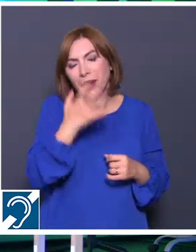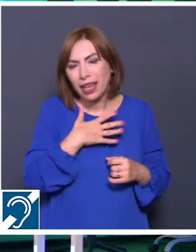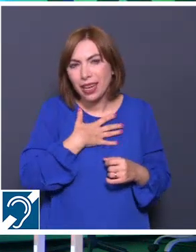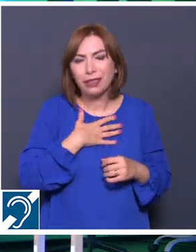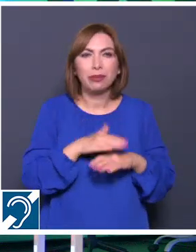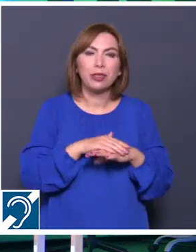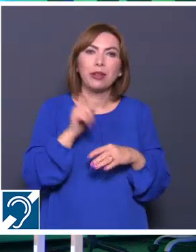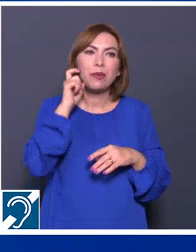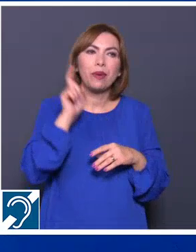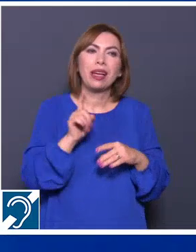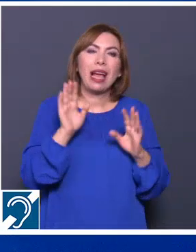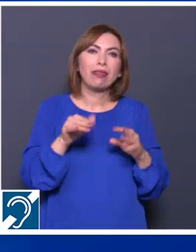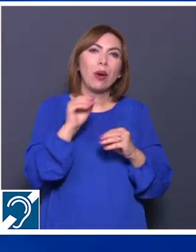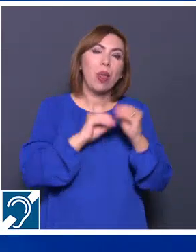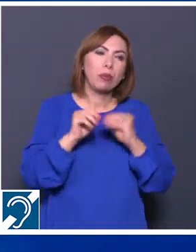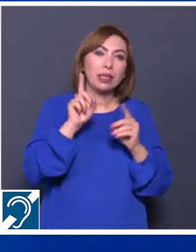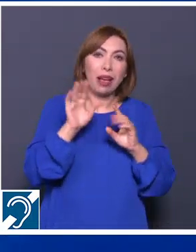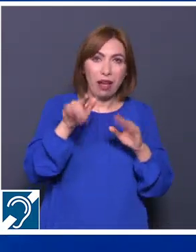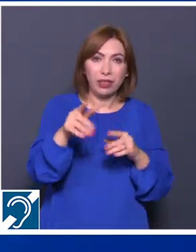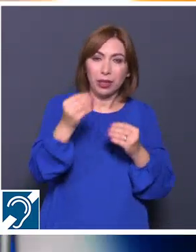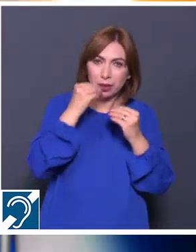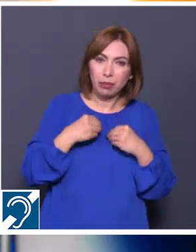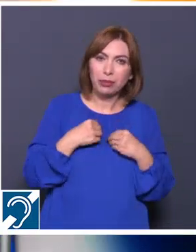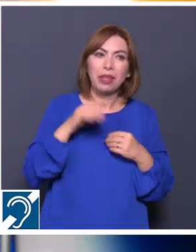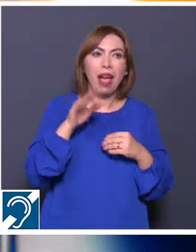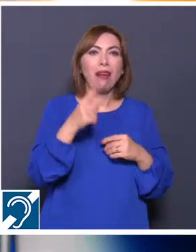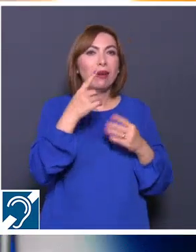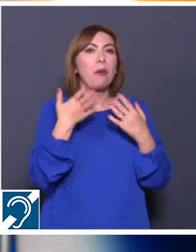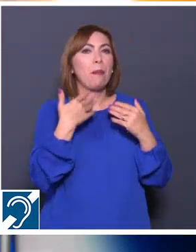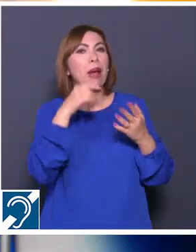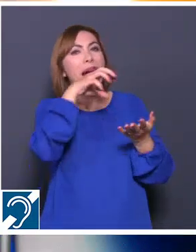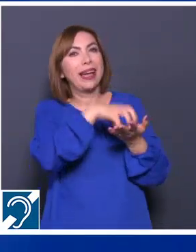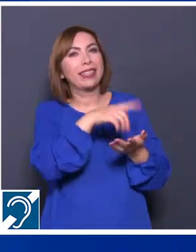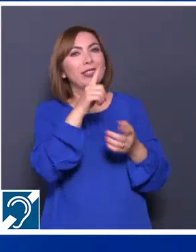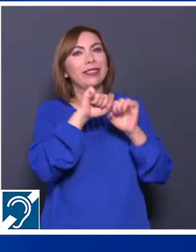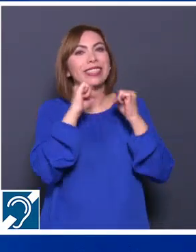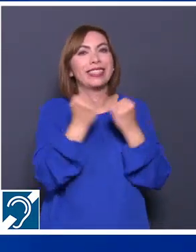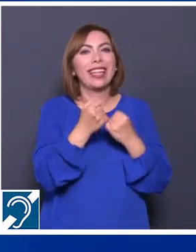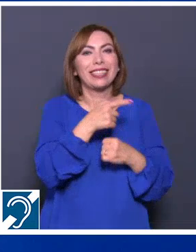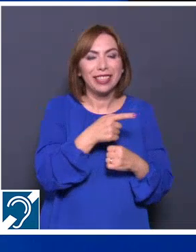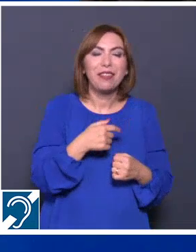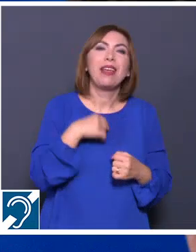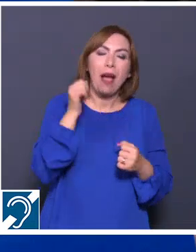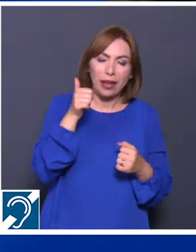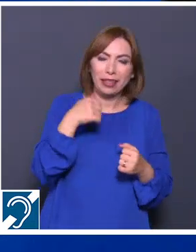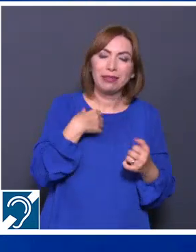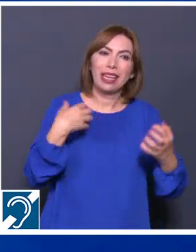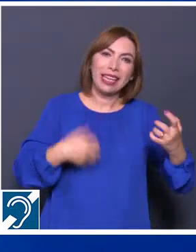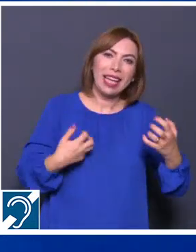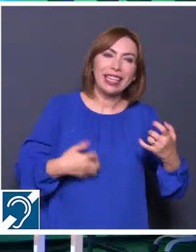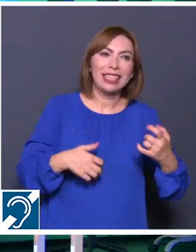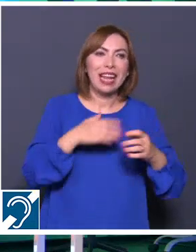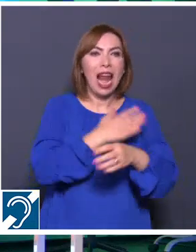fost să fie. Nu cred că aveți un club sau dacă aveți să-mi spui și mie. Avem un parc și un stadion. Ok, o să luăm o chitară, luăm